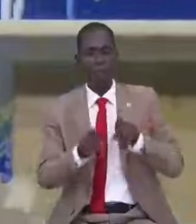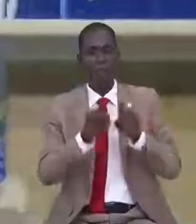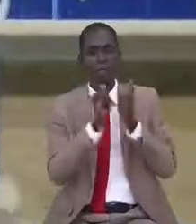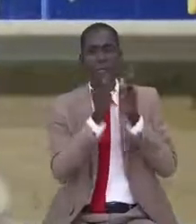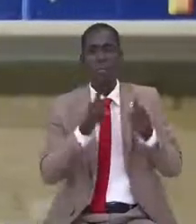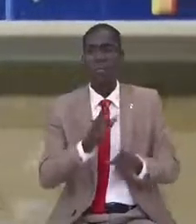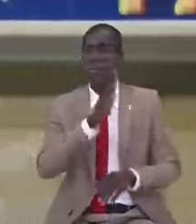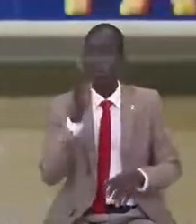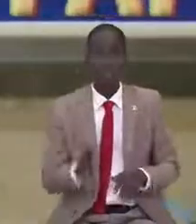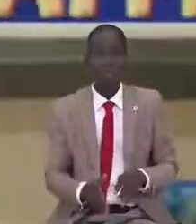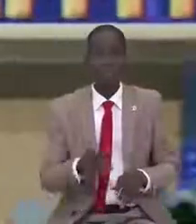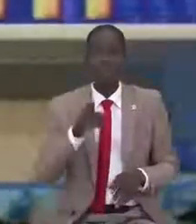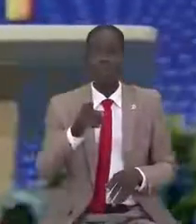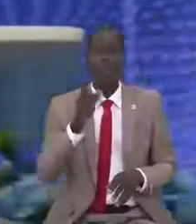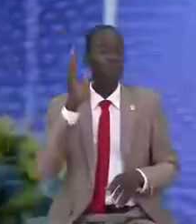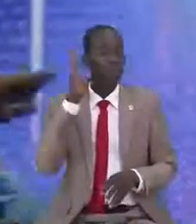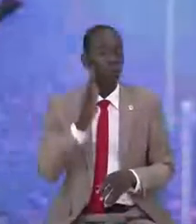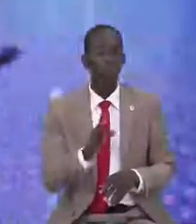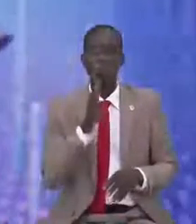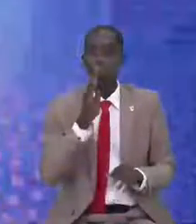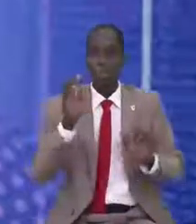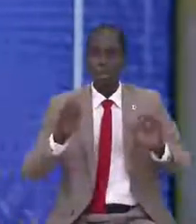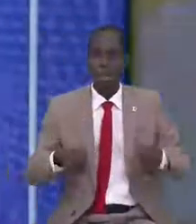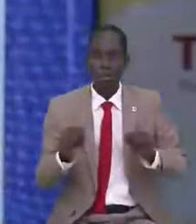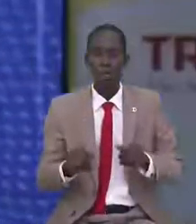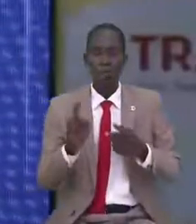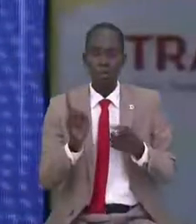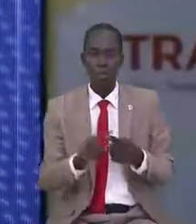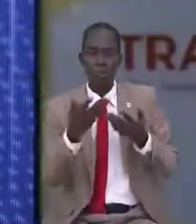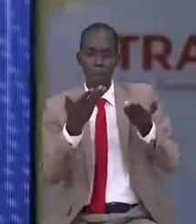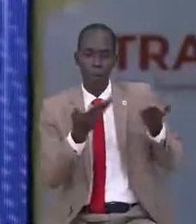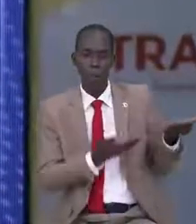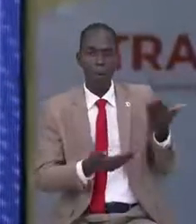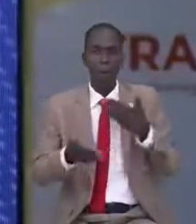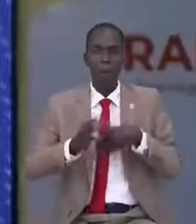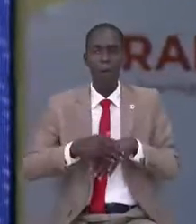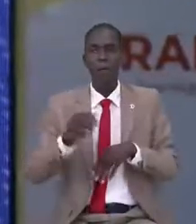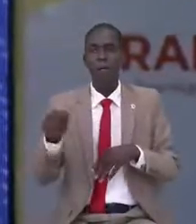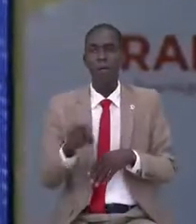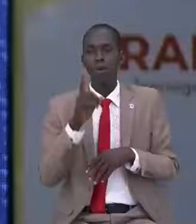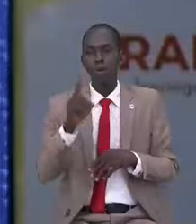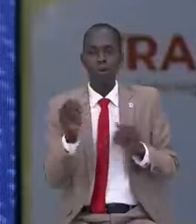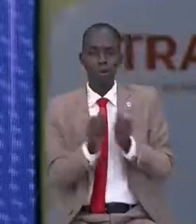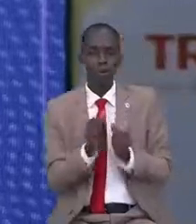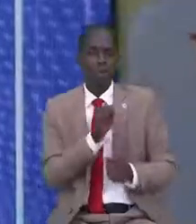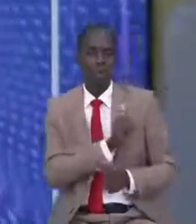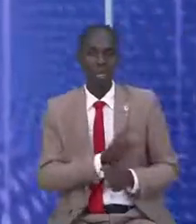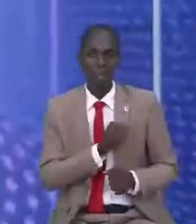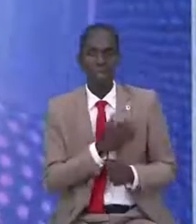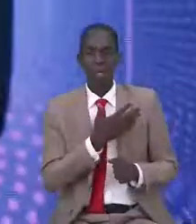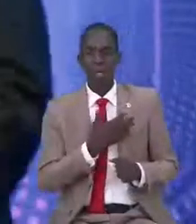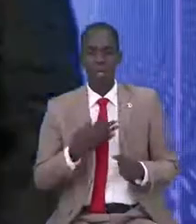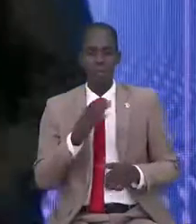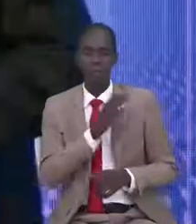Jamais tu ne seras pas en mesure de restaurer quelqu'un avec cette attitude, avec le style